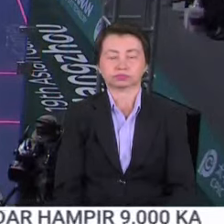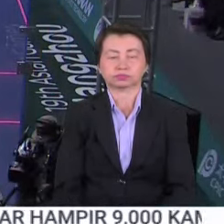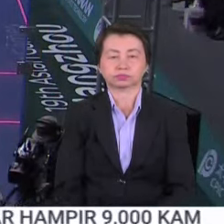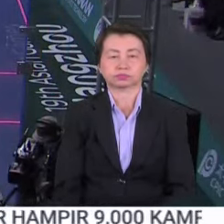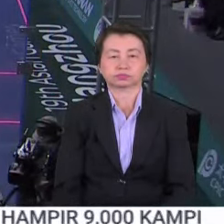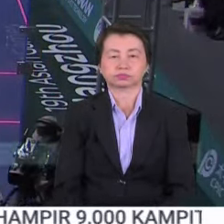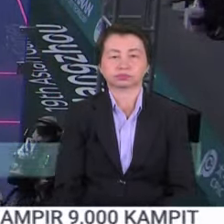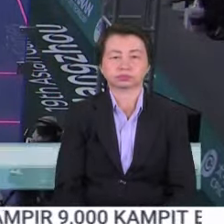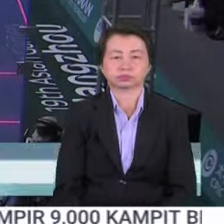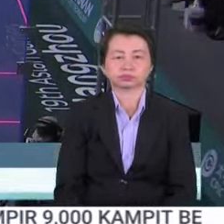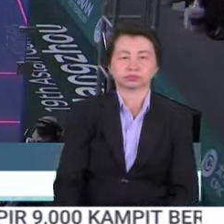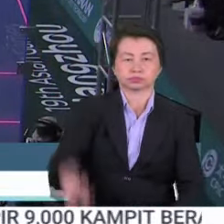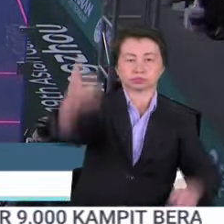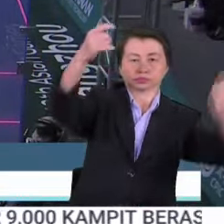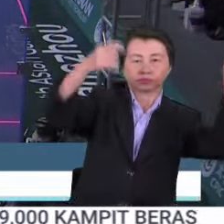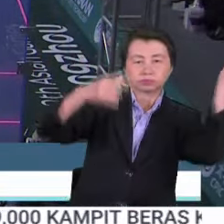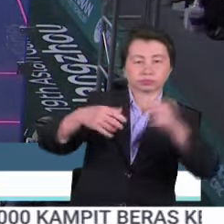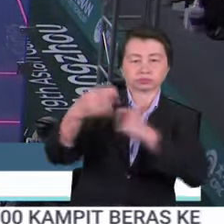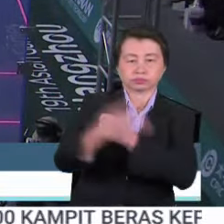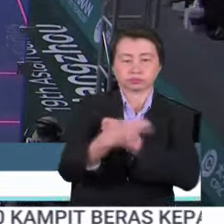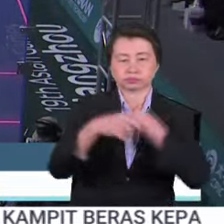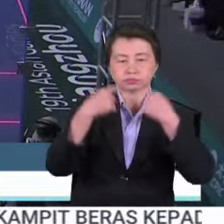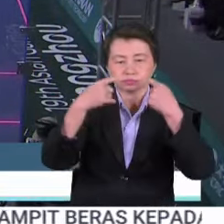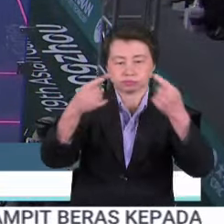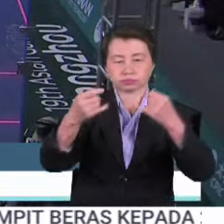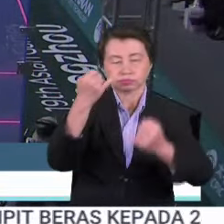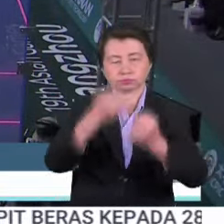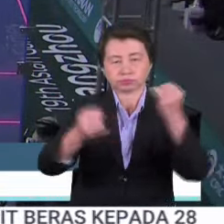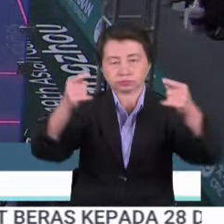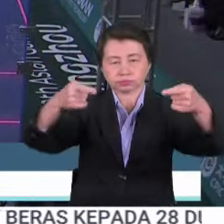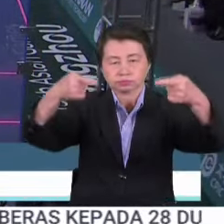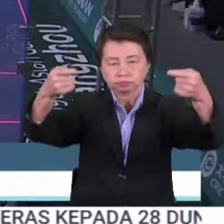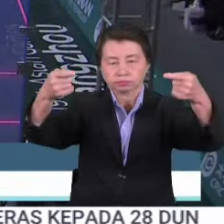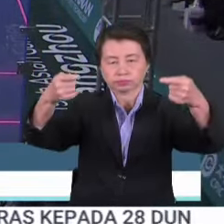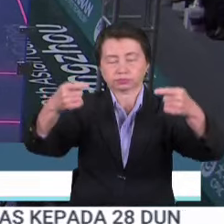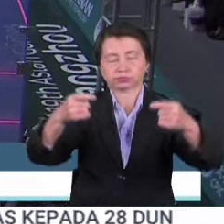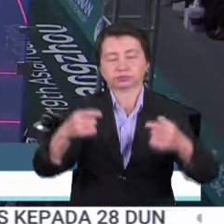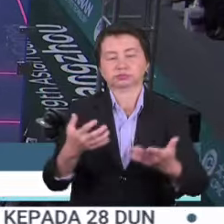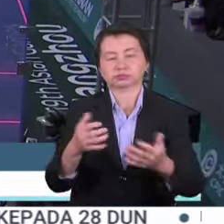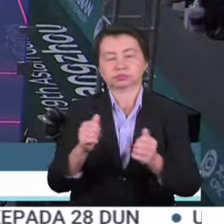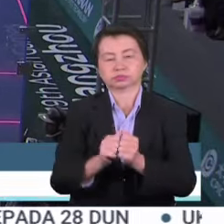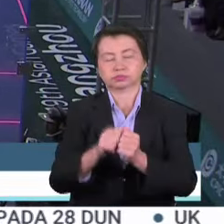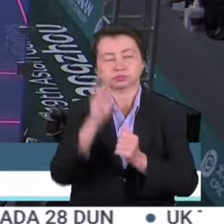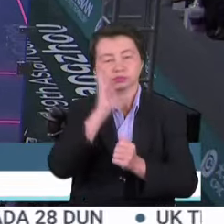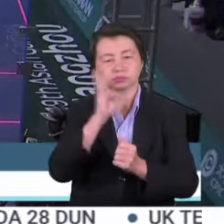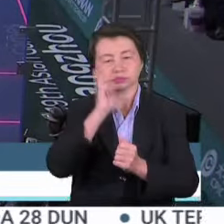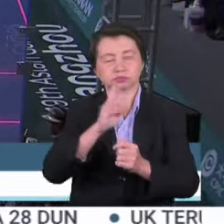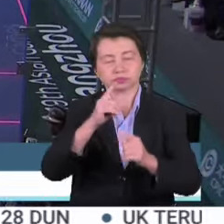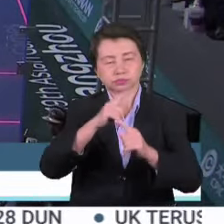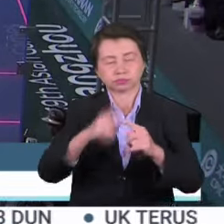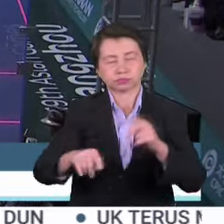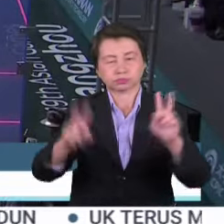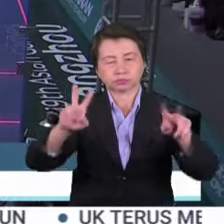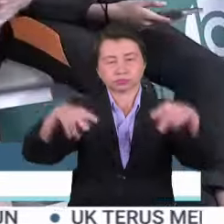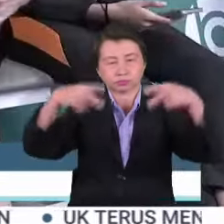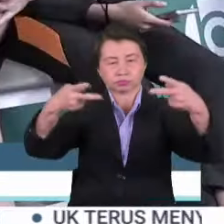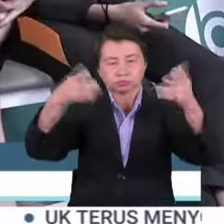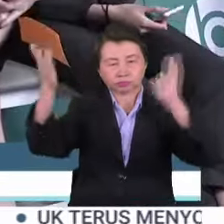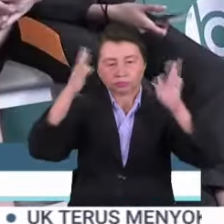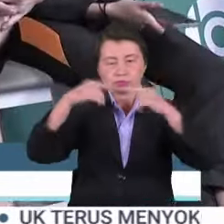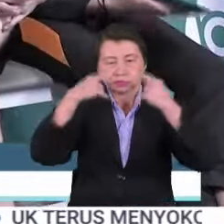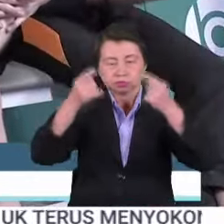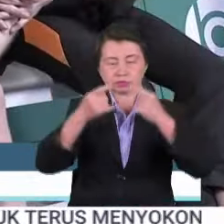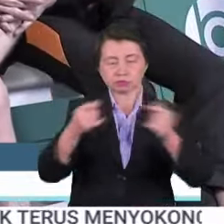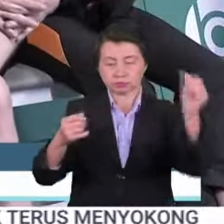Sementara itu, skuad squash negara berjaya melangkah ke saingan akhir acara berpasukan wanita. Dalam saingan separuh akhir hari ini, Malaysia